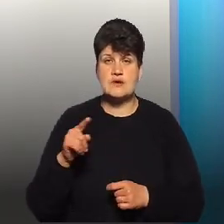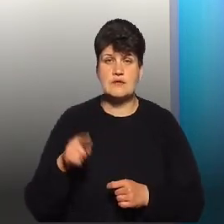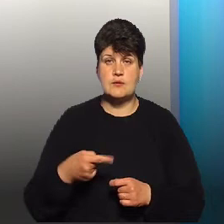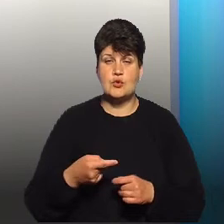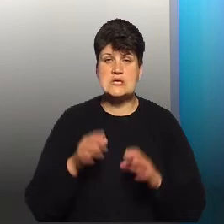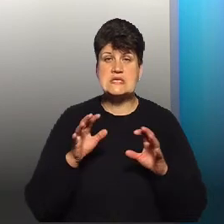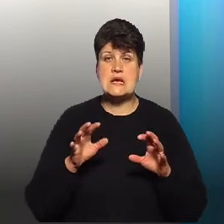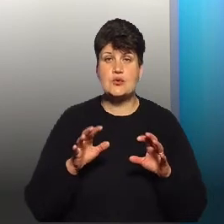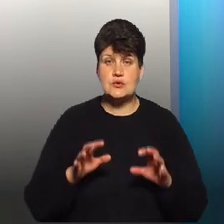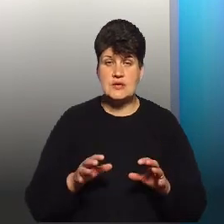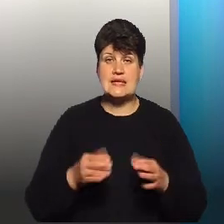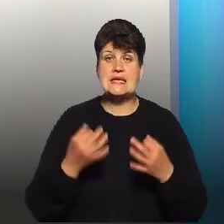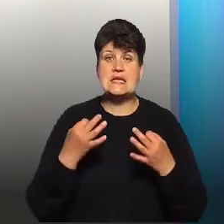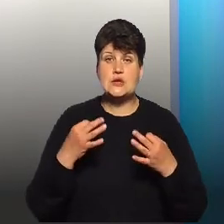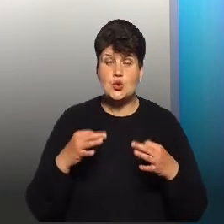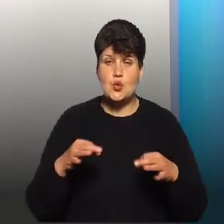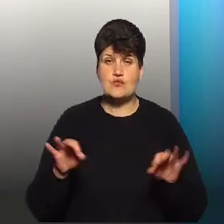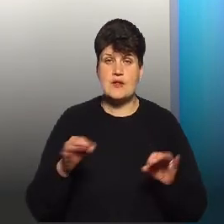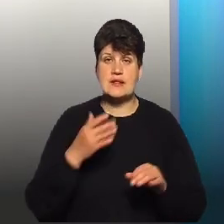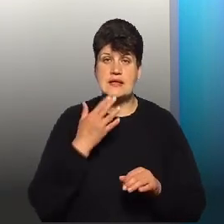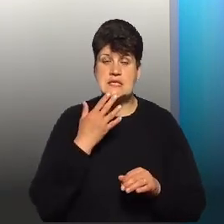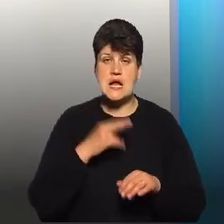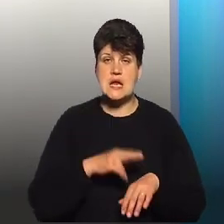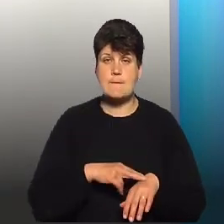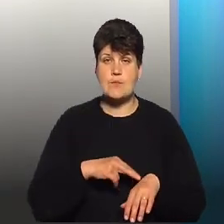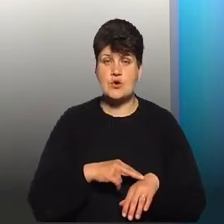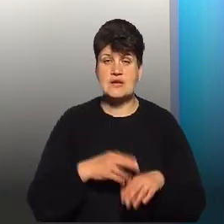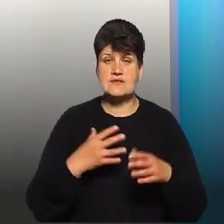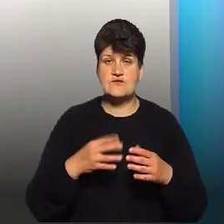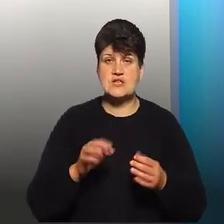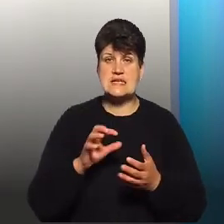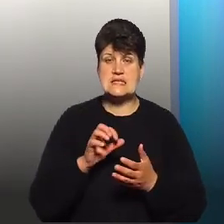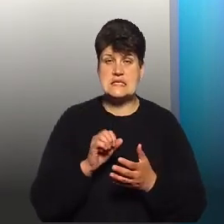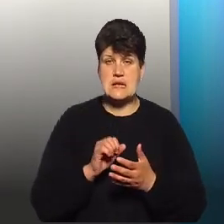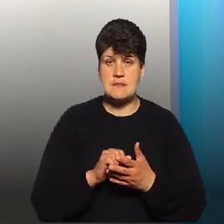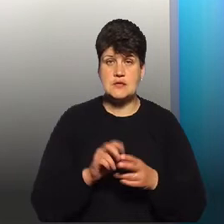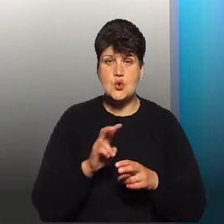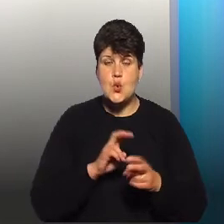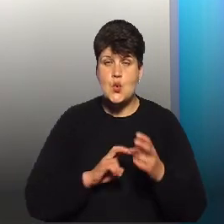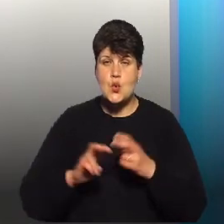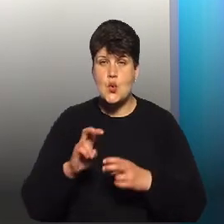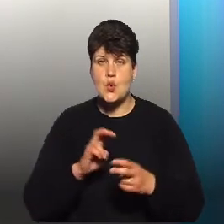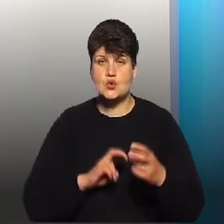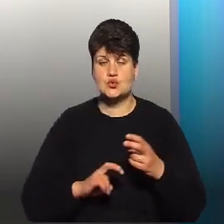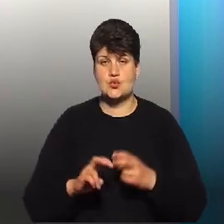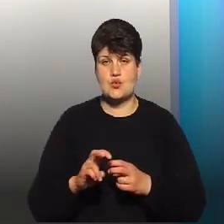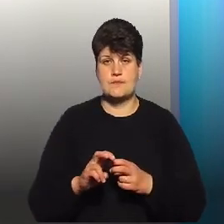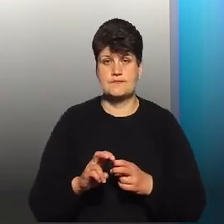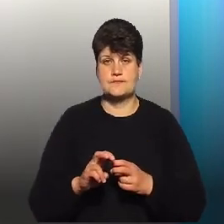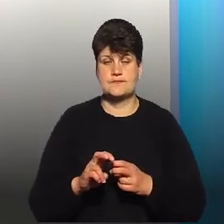і дозволило Національній поліції вже займатися безпосередньо розшуком з